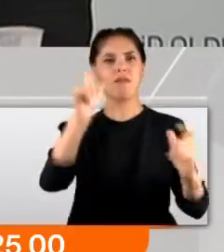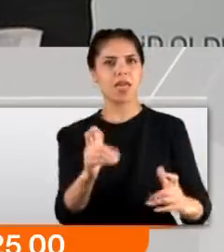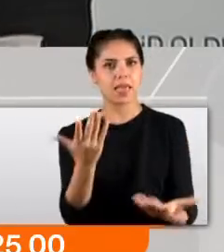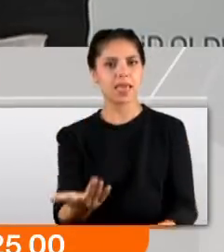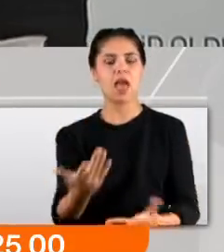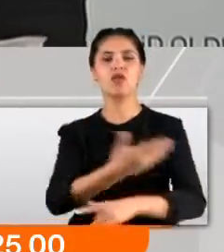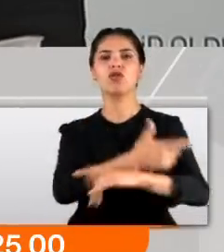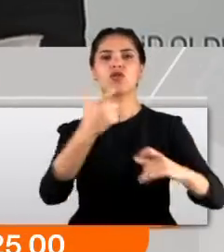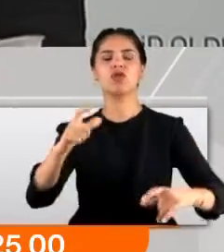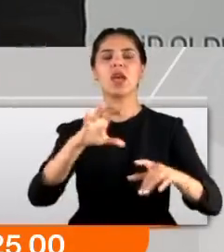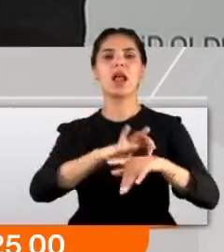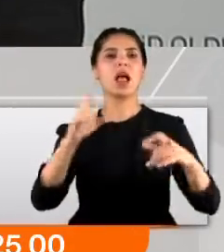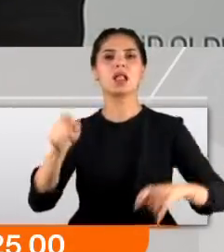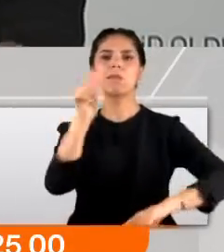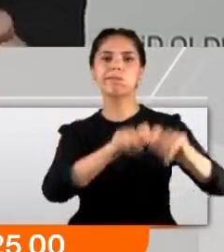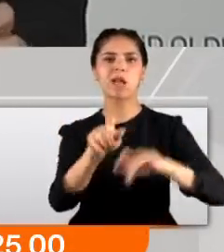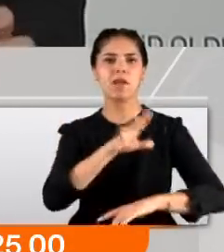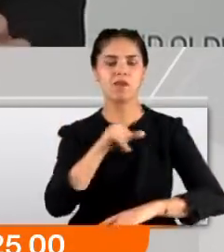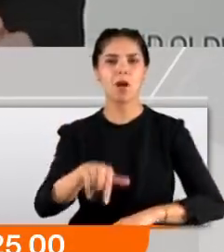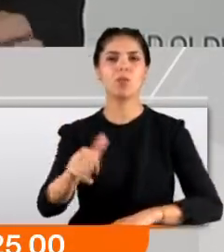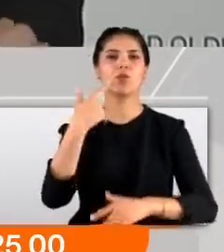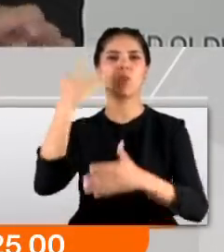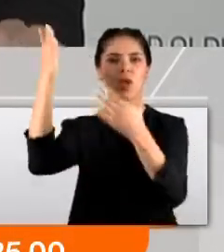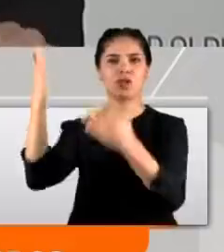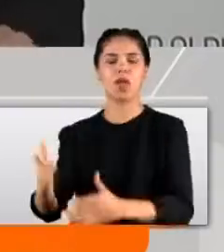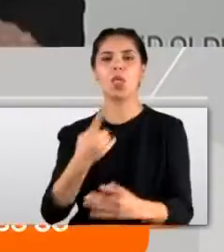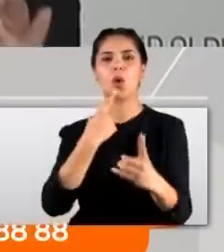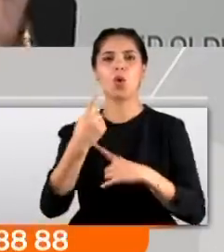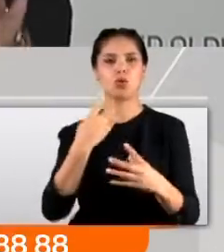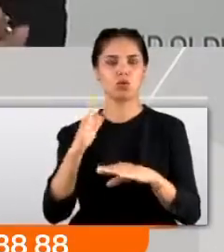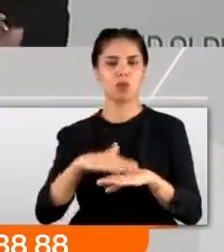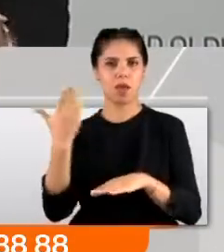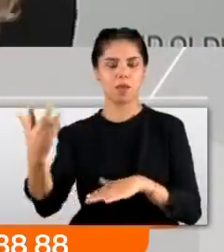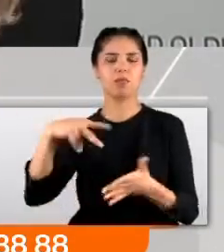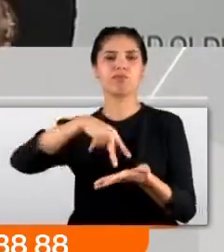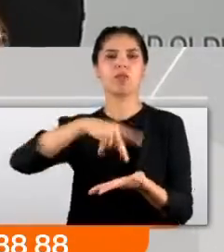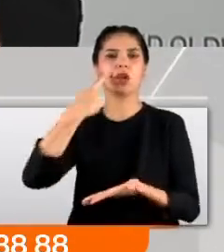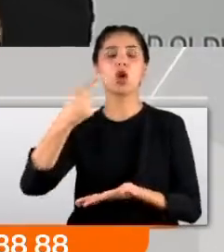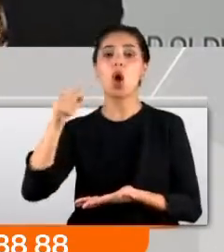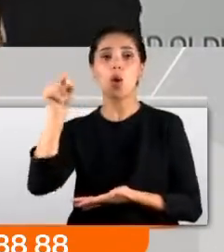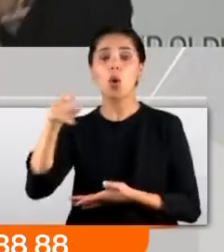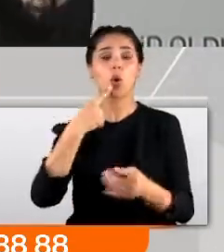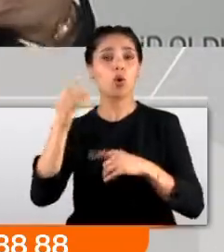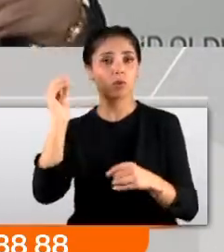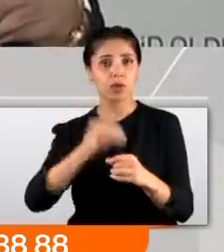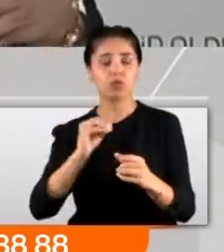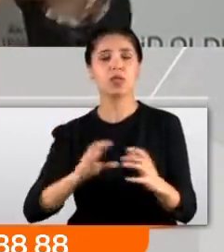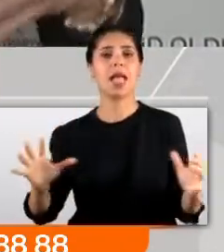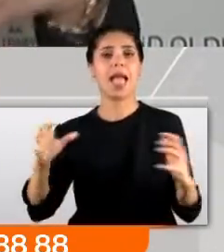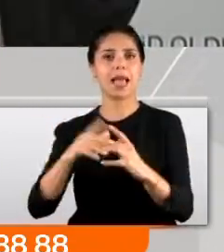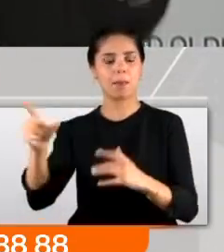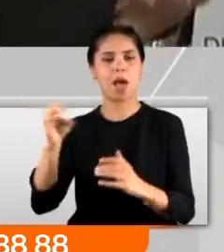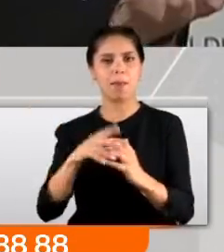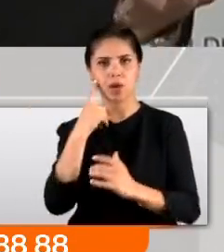ve şehir hastaneleri inşa edildi. Bugün Cumhurbaşkanı Erdoğan bir konuşma yapacak, kürsüye çıkacak. O konuşmasında hem teşkilatına,